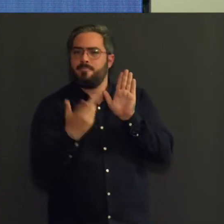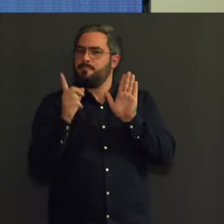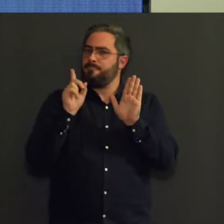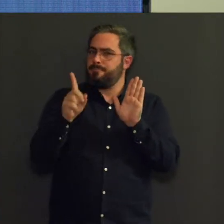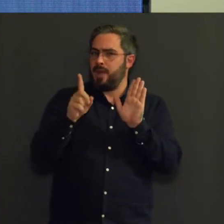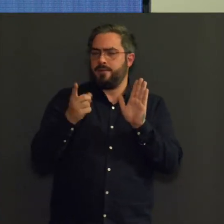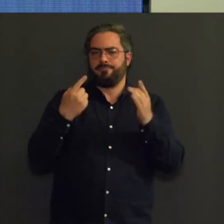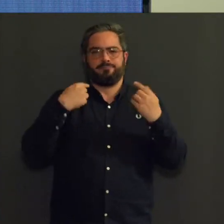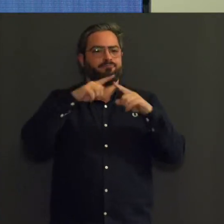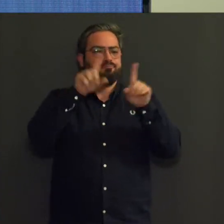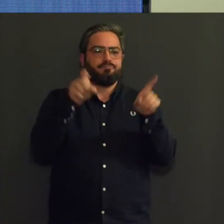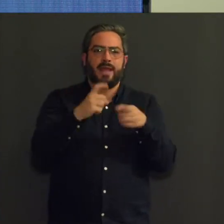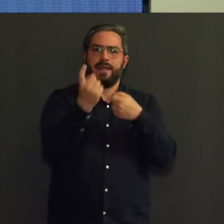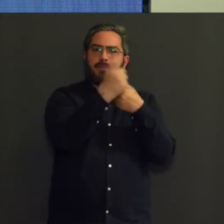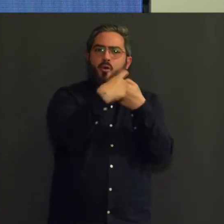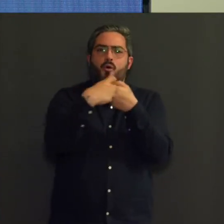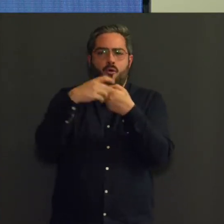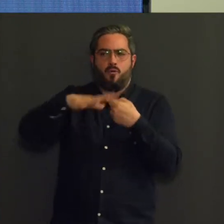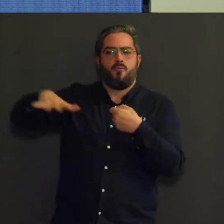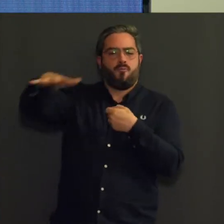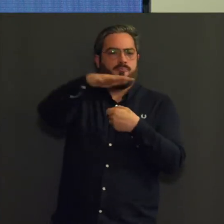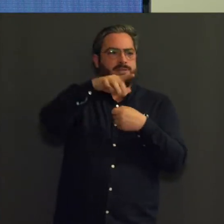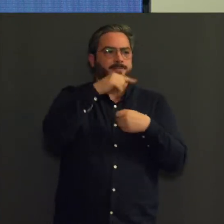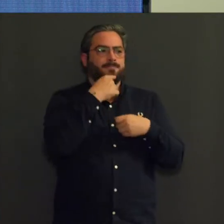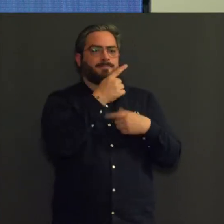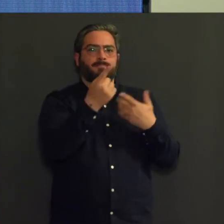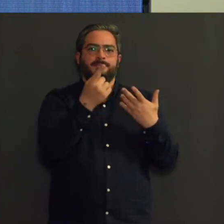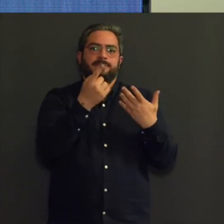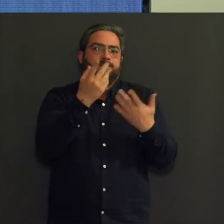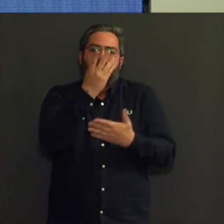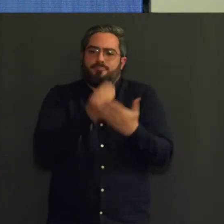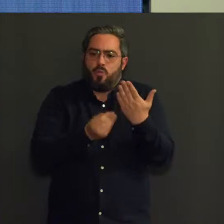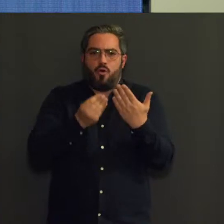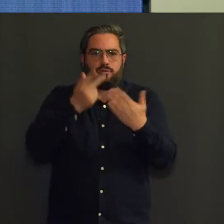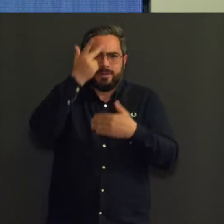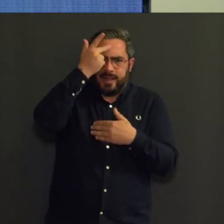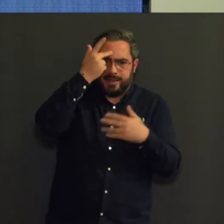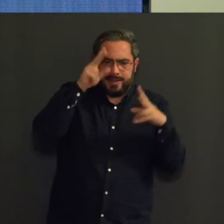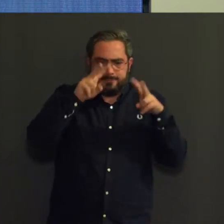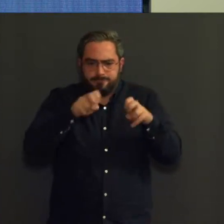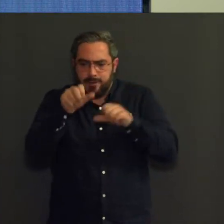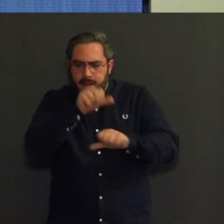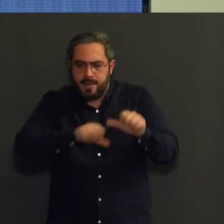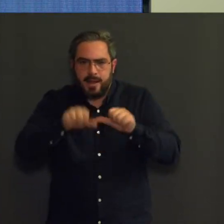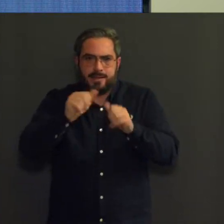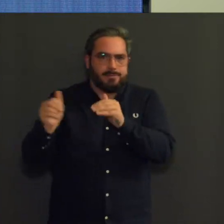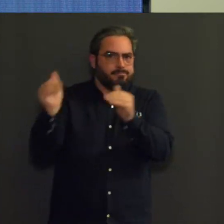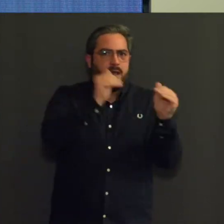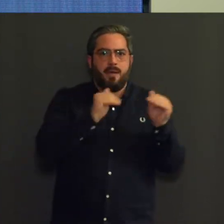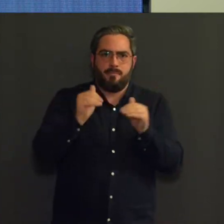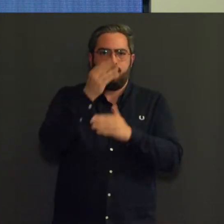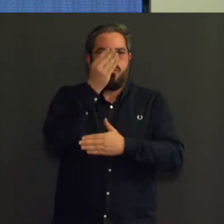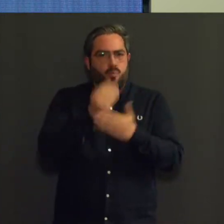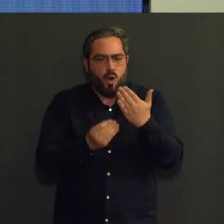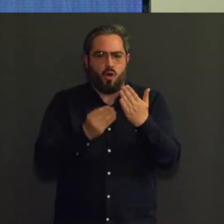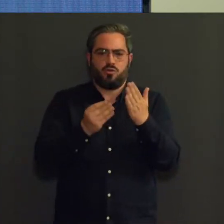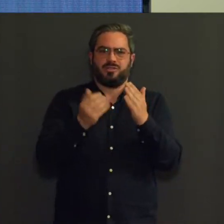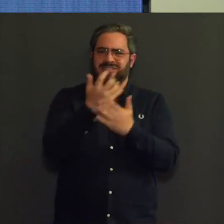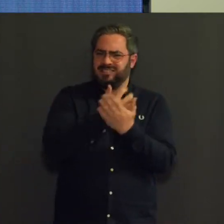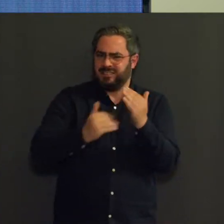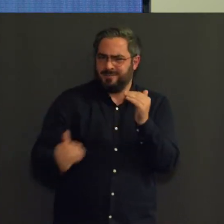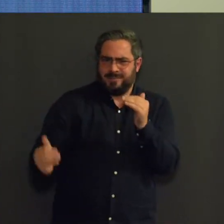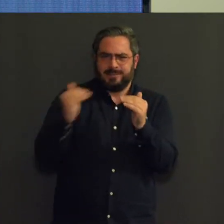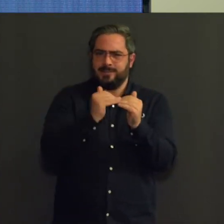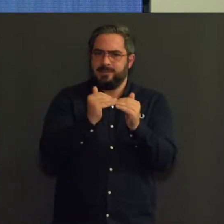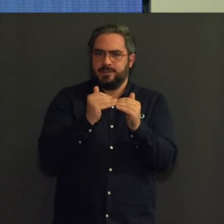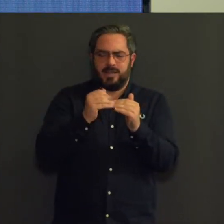cause justement du membre de standardisation, à cause de la non-définition d'une limitation bien précise, n'étaient pas d'accord avec